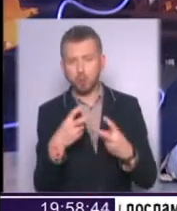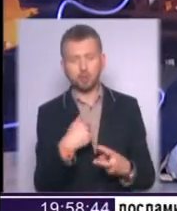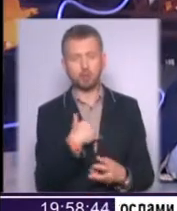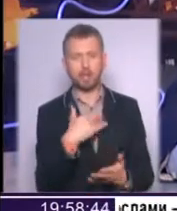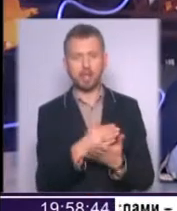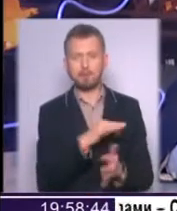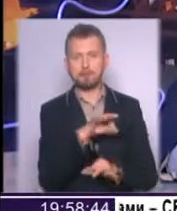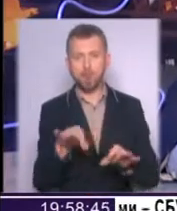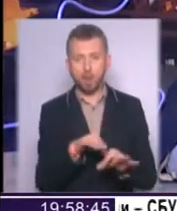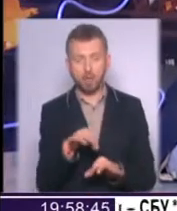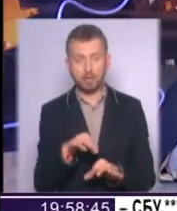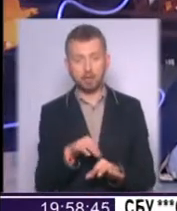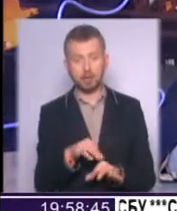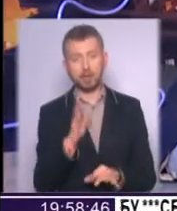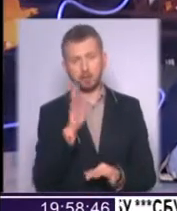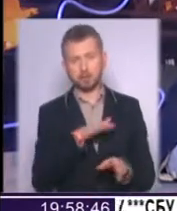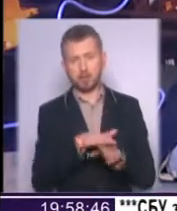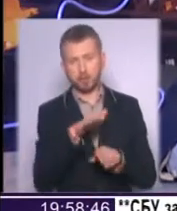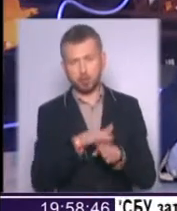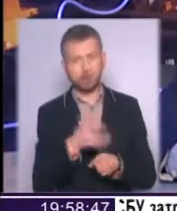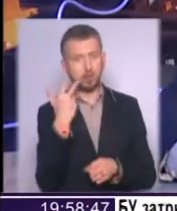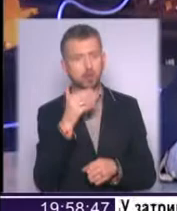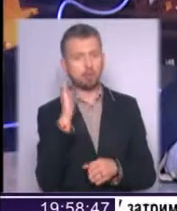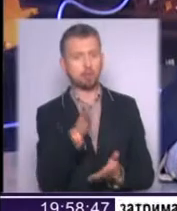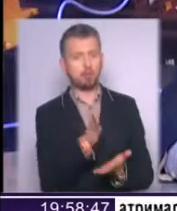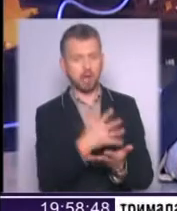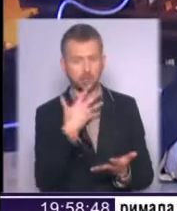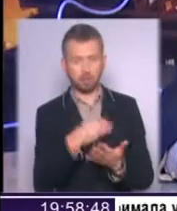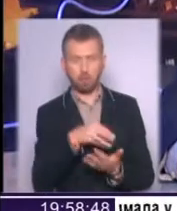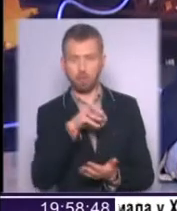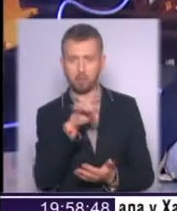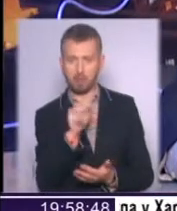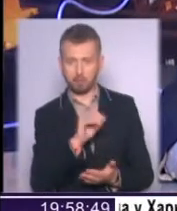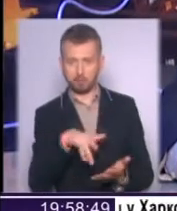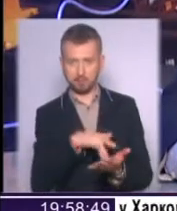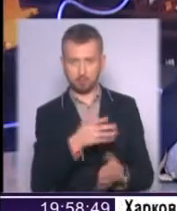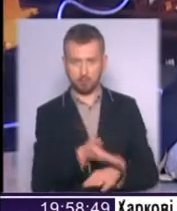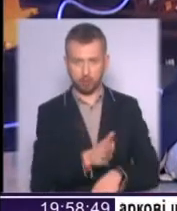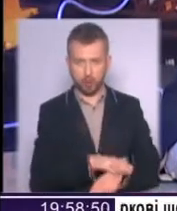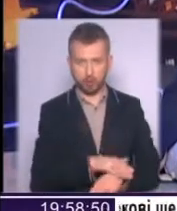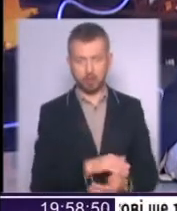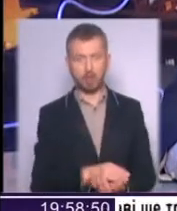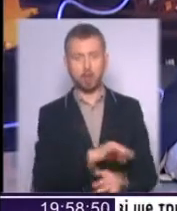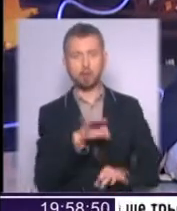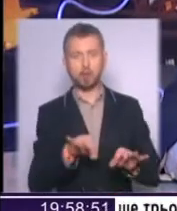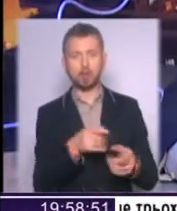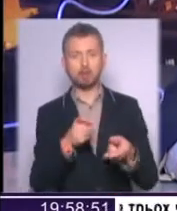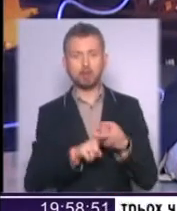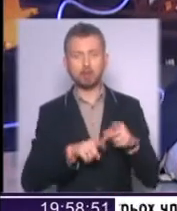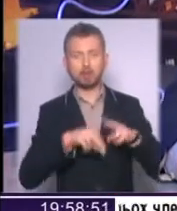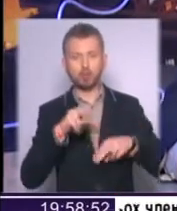проєкт, ми його, мабуть, будемо реалізовувати, коли вже матимемо свого мера міста Полтава. От. Проєкт пов'язаний з